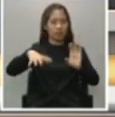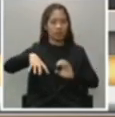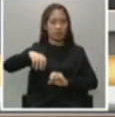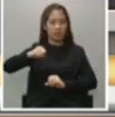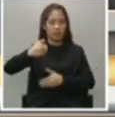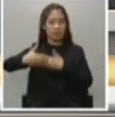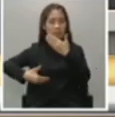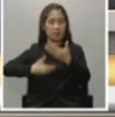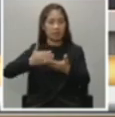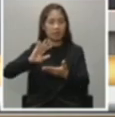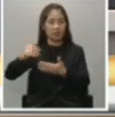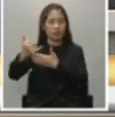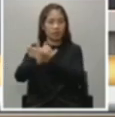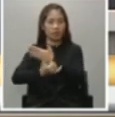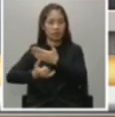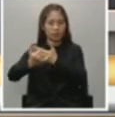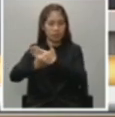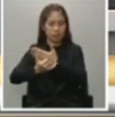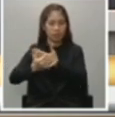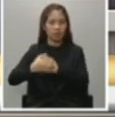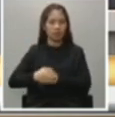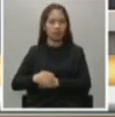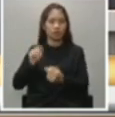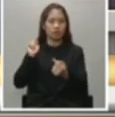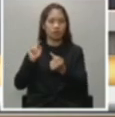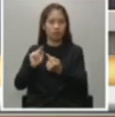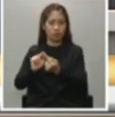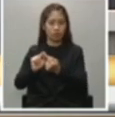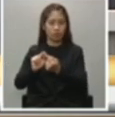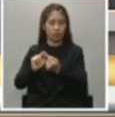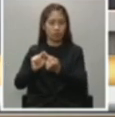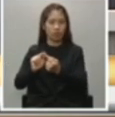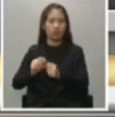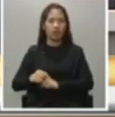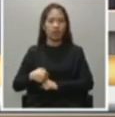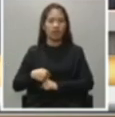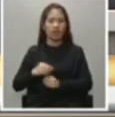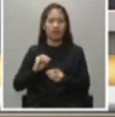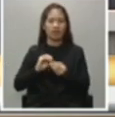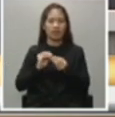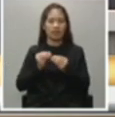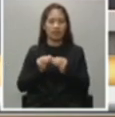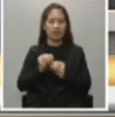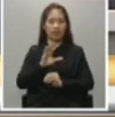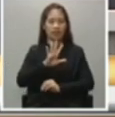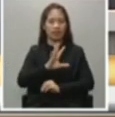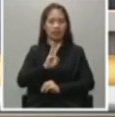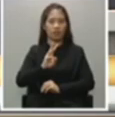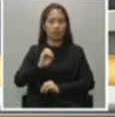ณิชย์ในต่างประเทศประจำสถานเอกอัครราชทูตณกรุงวอชิงตันเลขที่